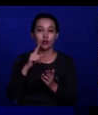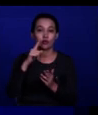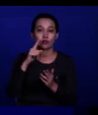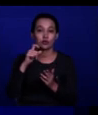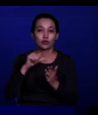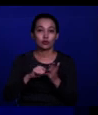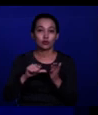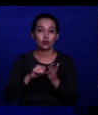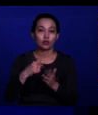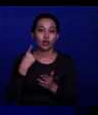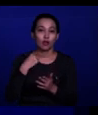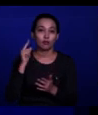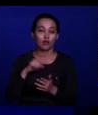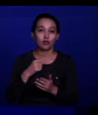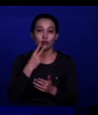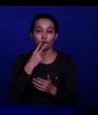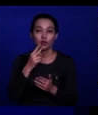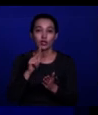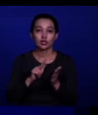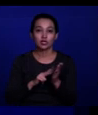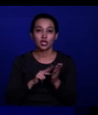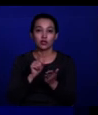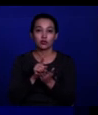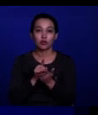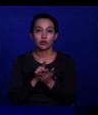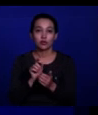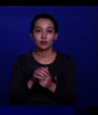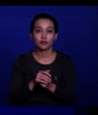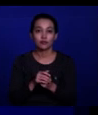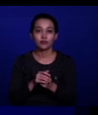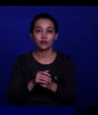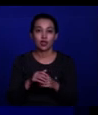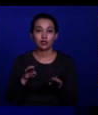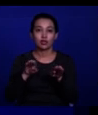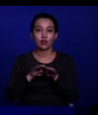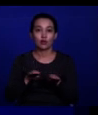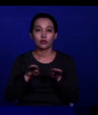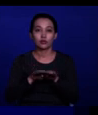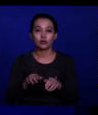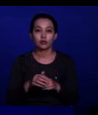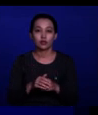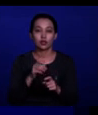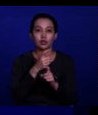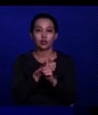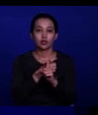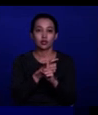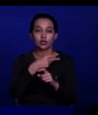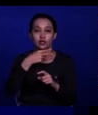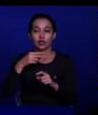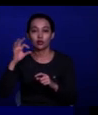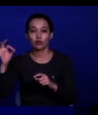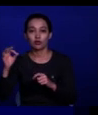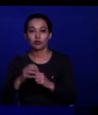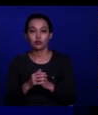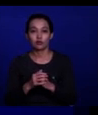166-betida berilgan 8-chi topshiriq. Bu esa taqqoslash. X 0 ga teng